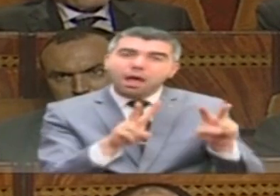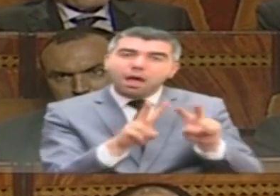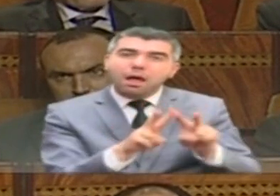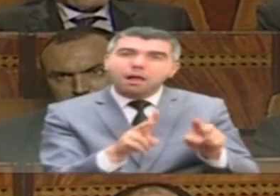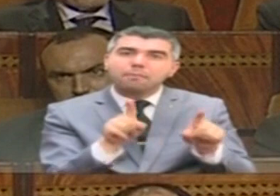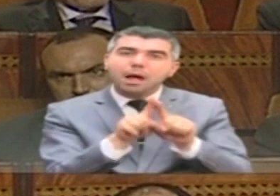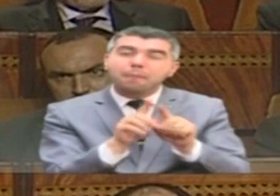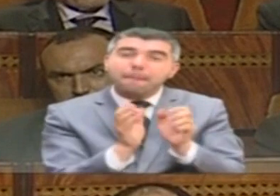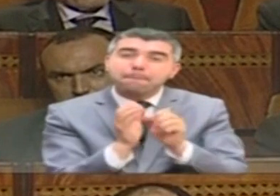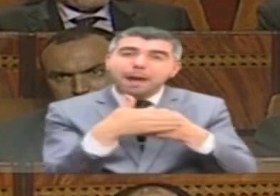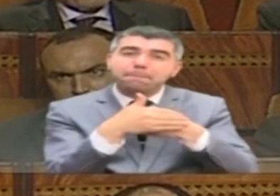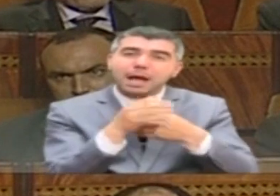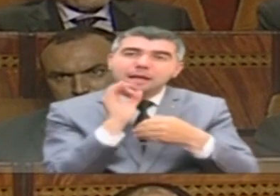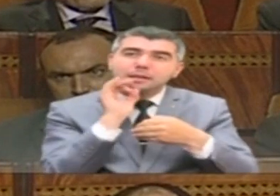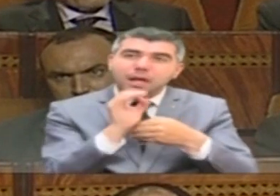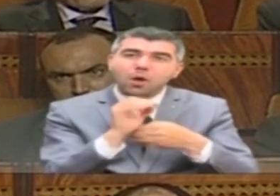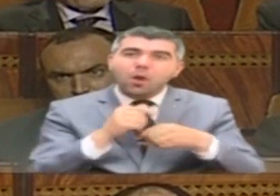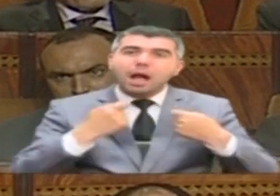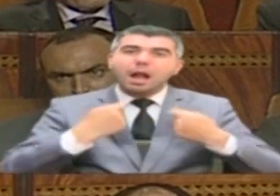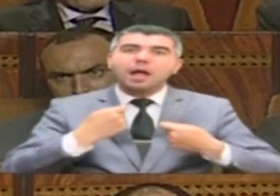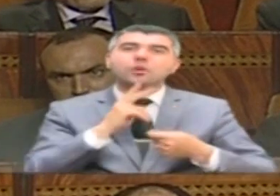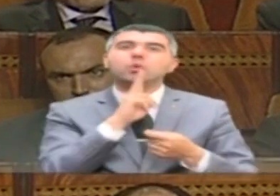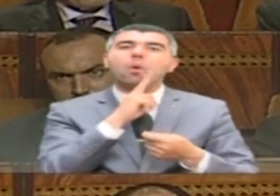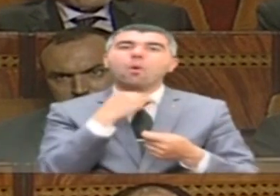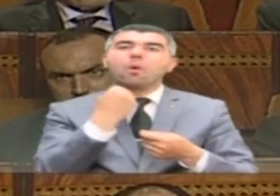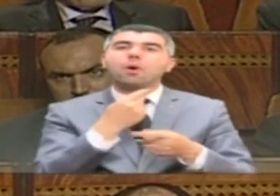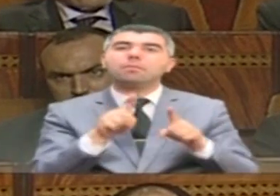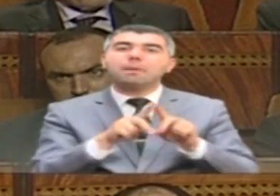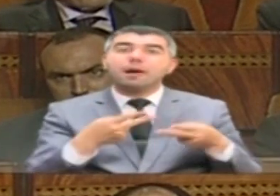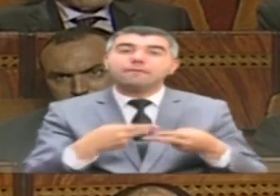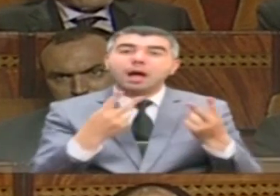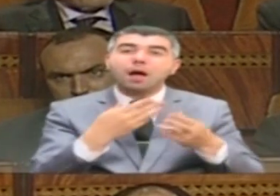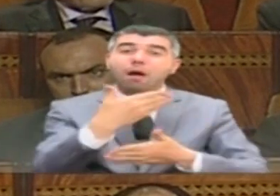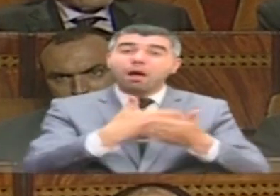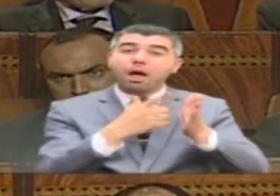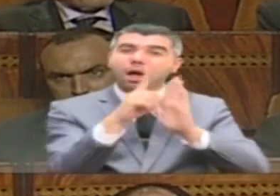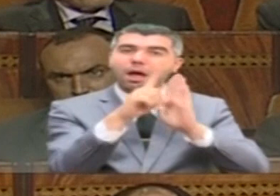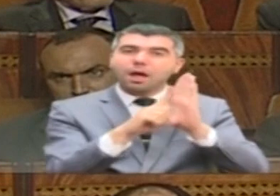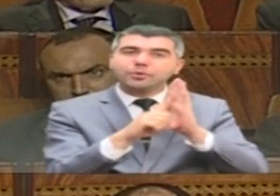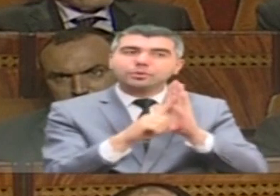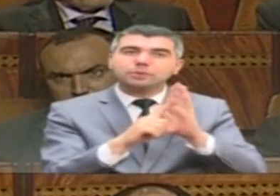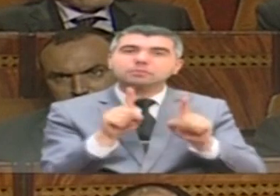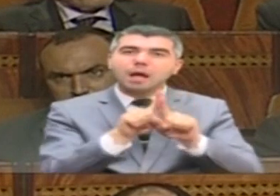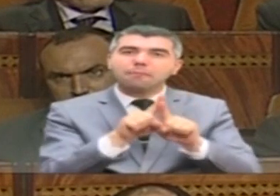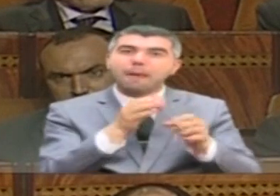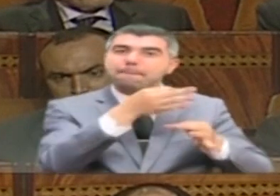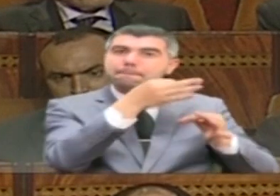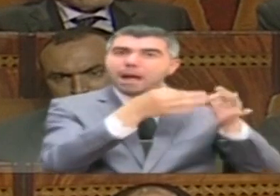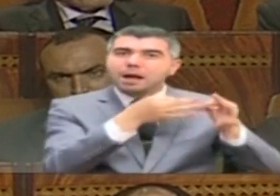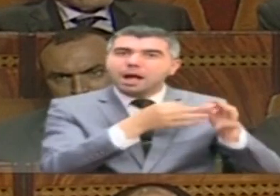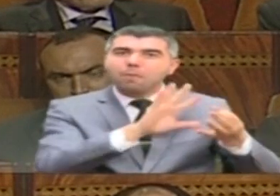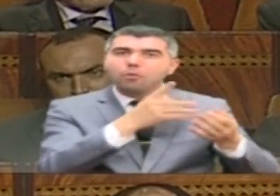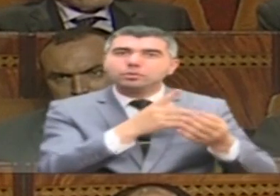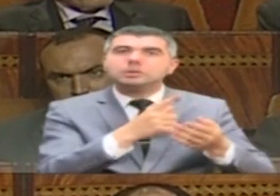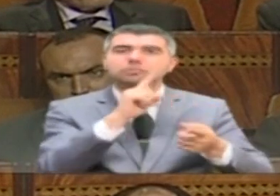الأمور الخاصة التابعة للوزير رئيس الحكومة، وتفعيل المرسوم وتمكينها من كل الإمكانيات من أجل رفع هذه